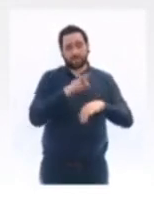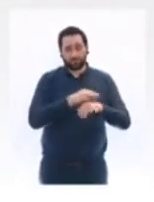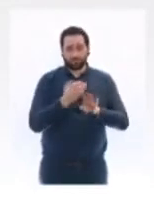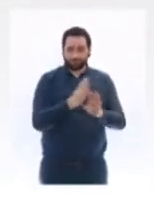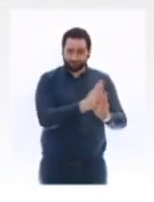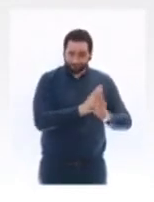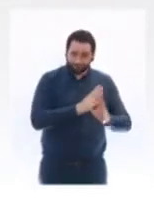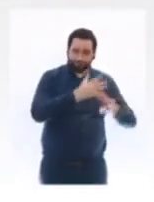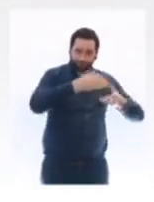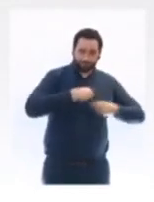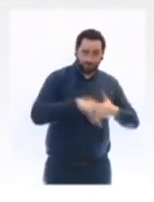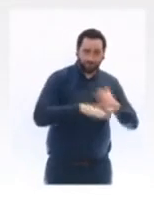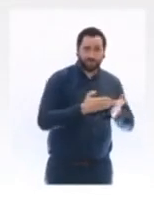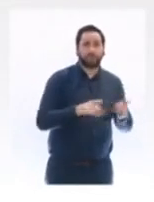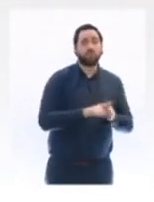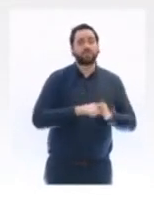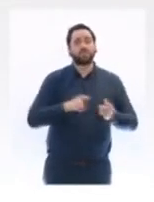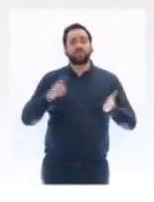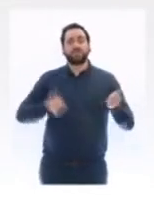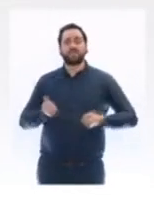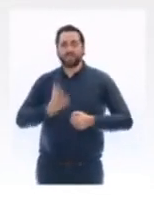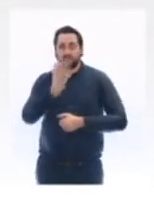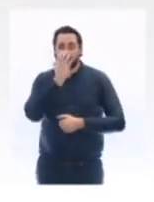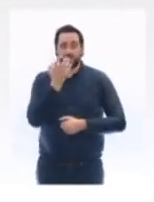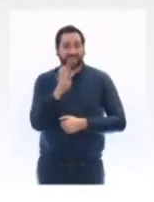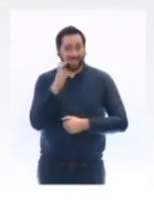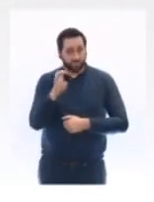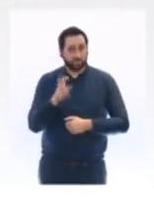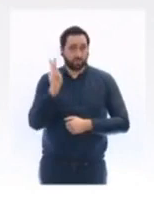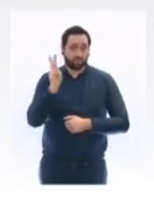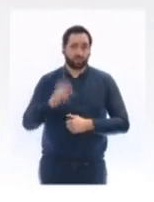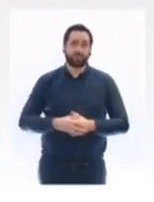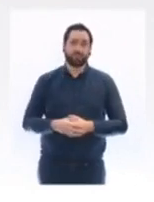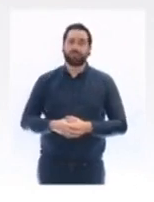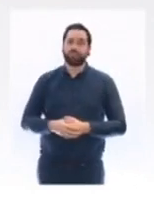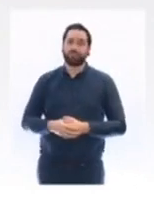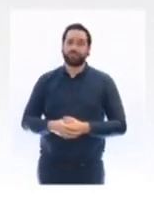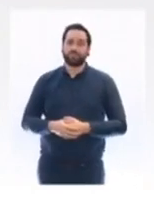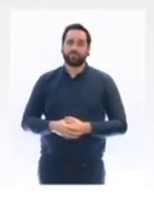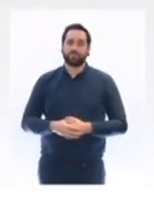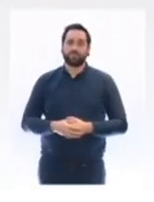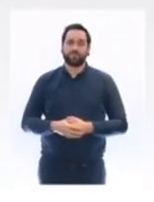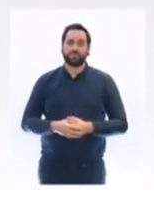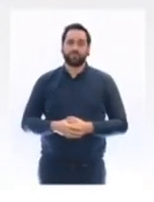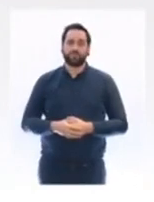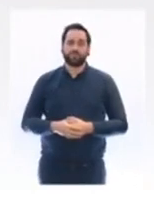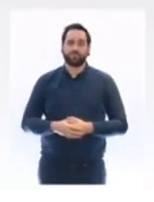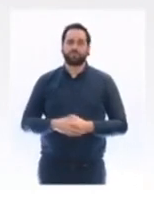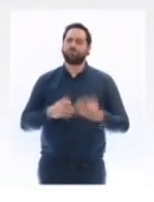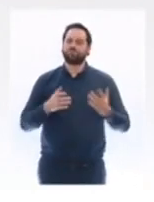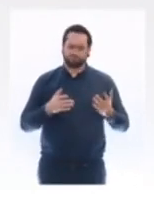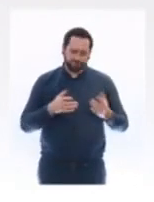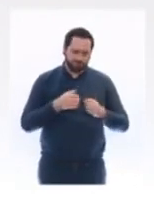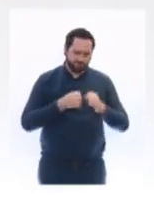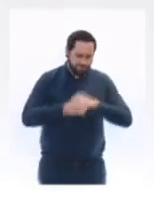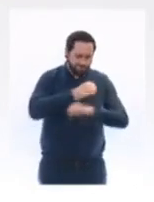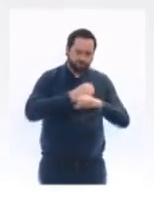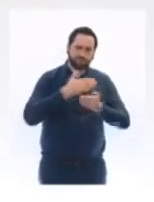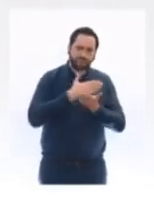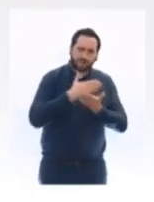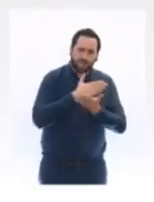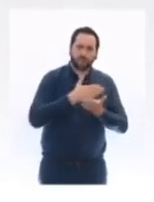lits classiquement dédiés à d'autres types de prise en charge sont désormais dédiés à des malades du Covid et parfois même transformés dans des soins critiques, des